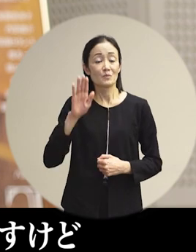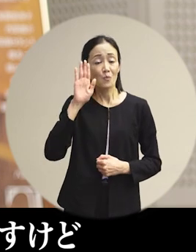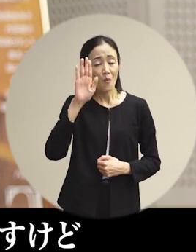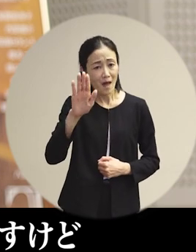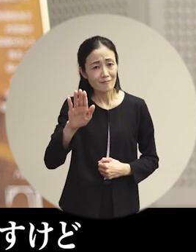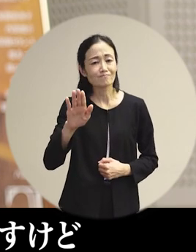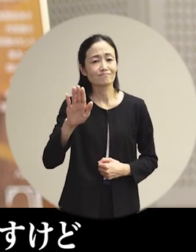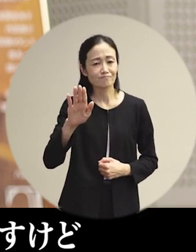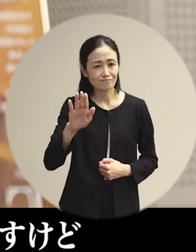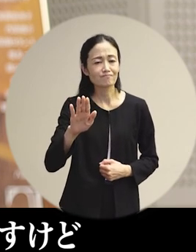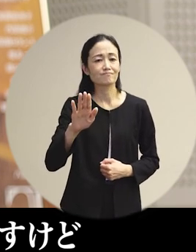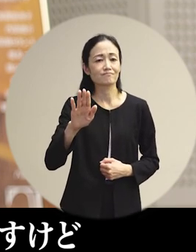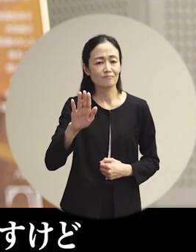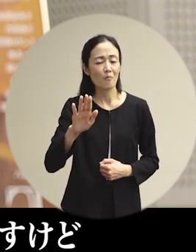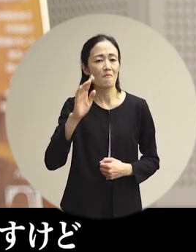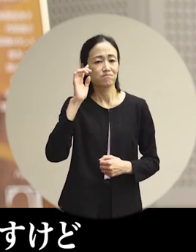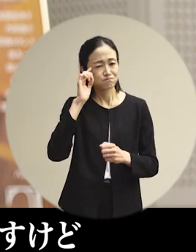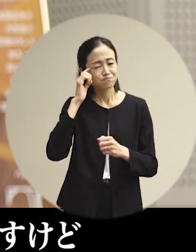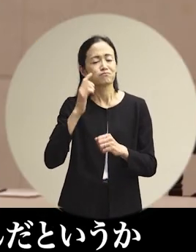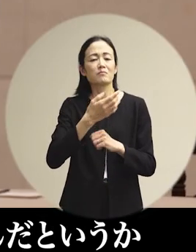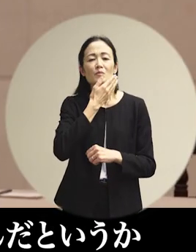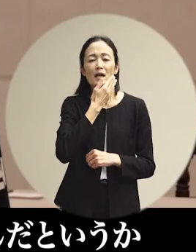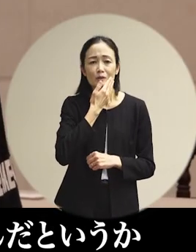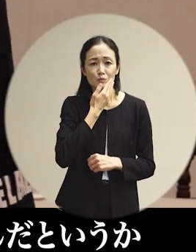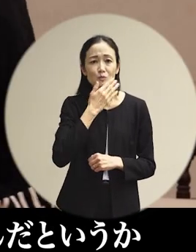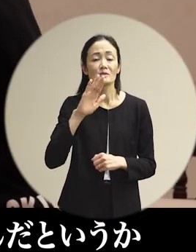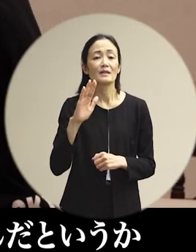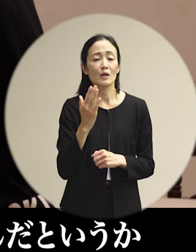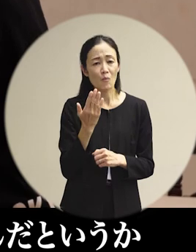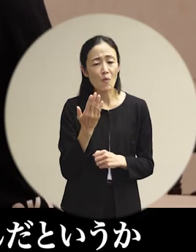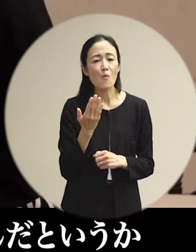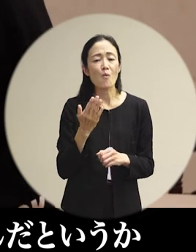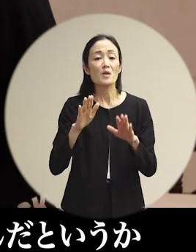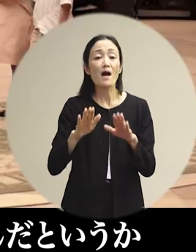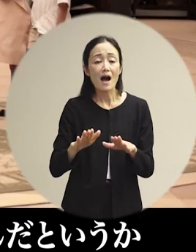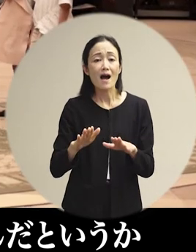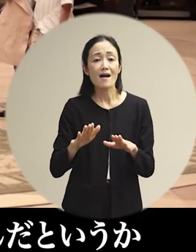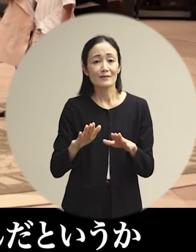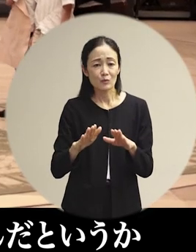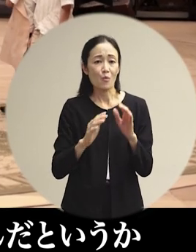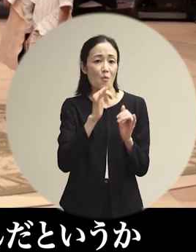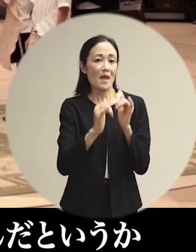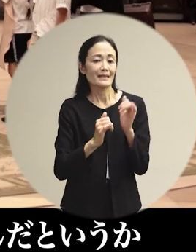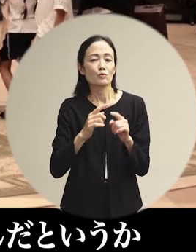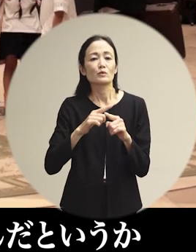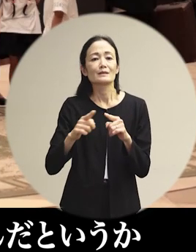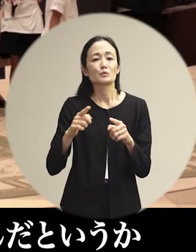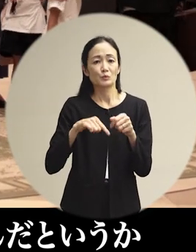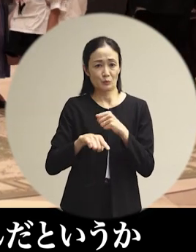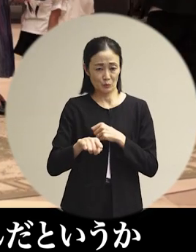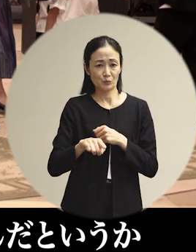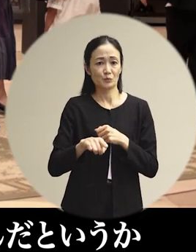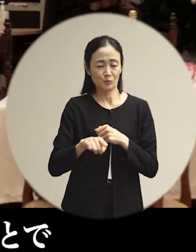か先を見ていくってことはとても大事なんですけれども、それと同時に今はやっぱ過去とか歴史の常に一